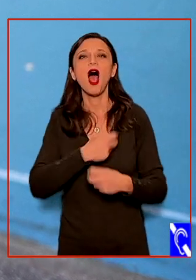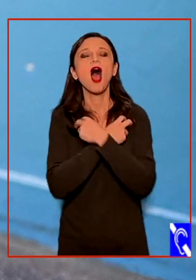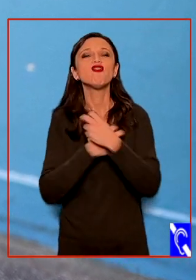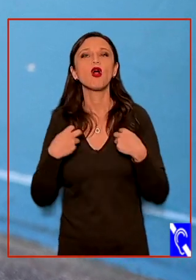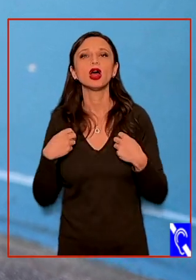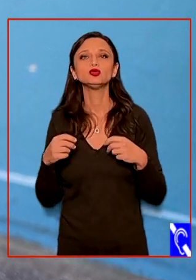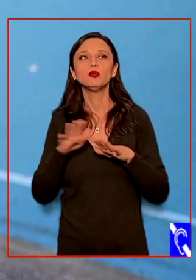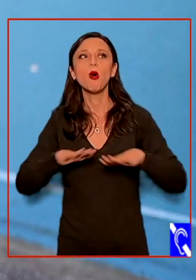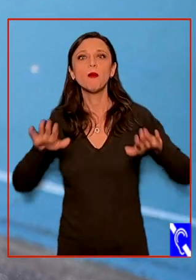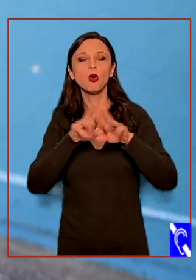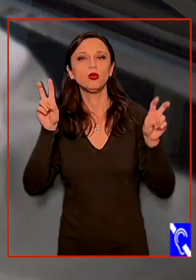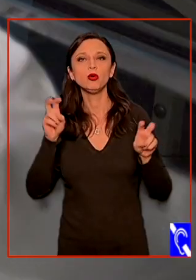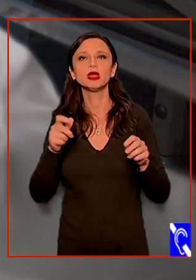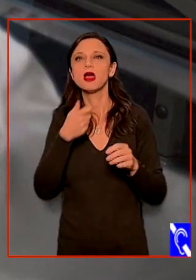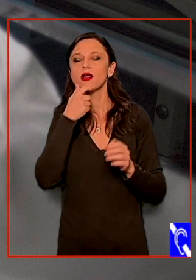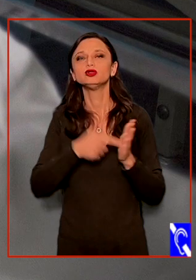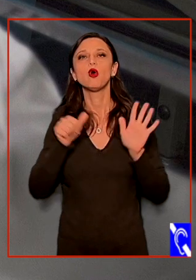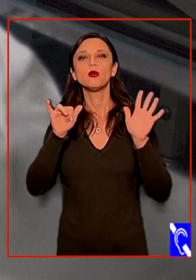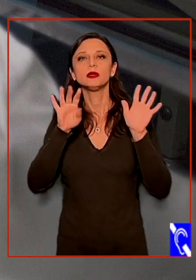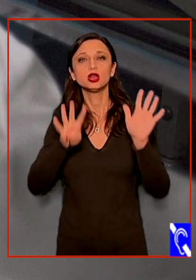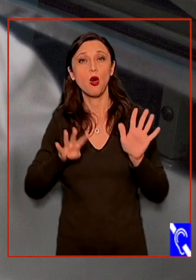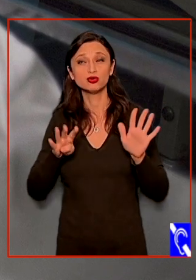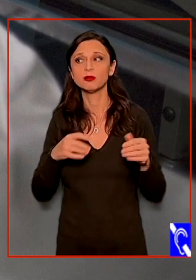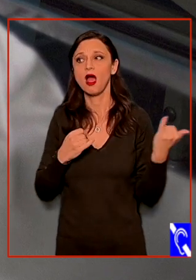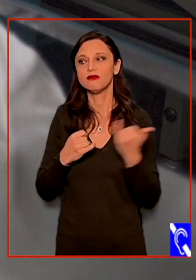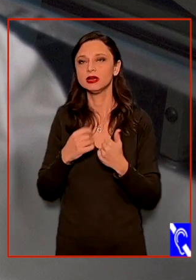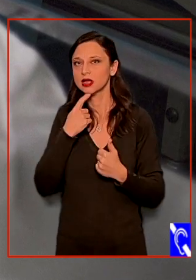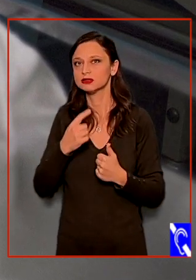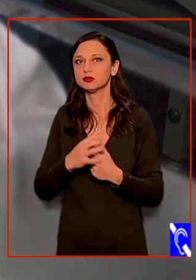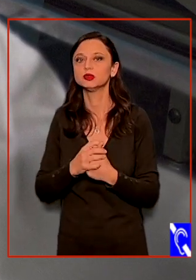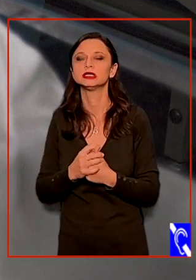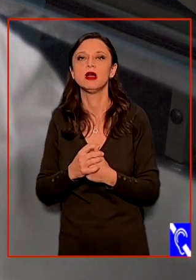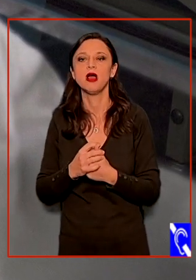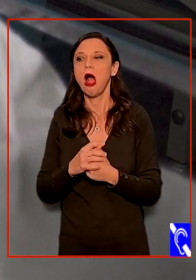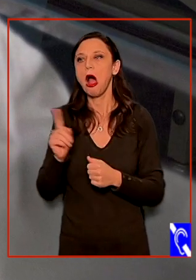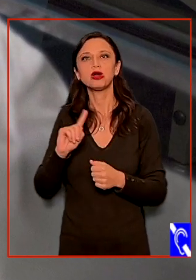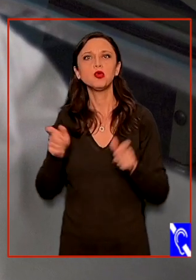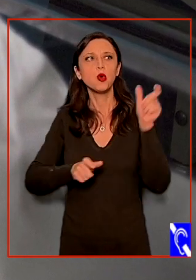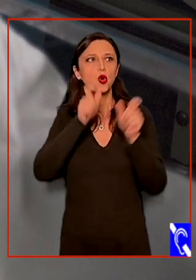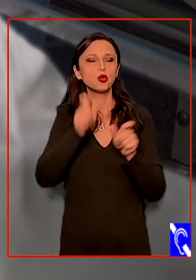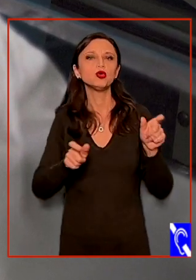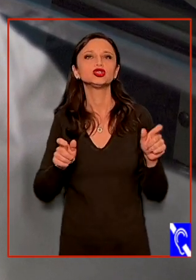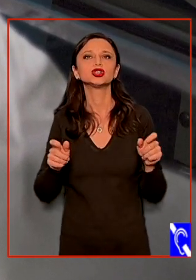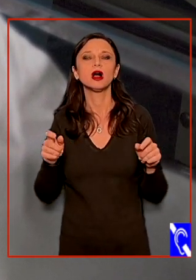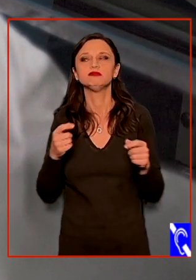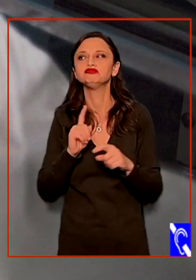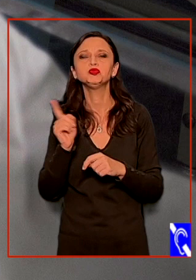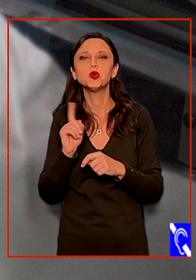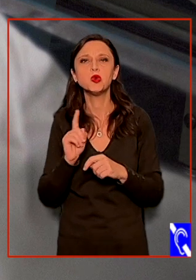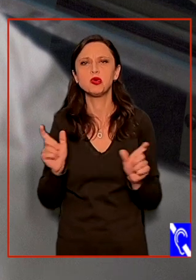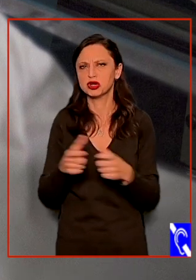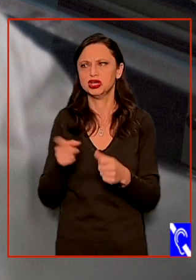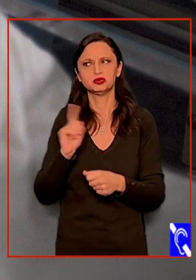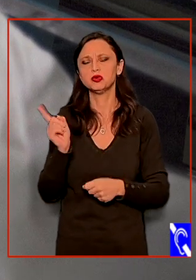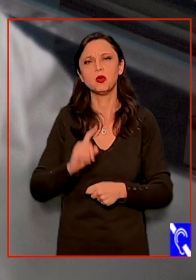am scos noi oamenii din cuști și spune, nu mai era nimic, oamenii nu mai erau în cuști. Ai aici, nu, parchet, poliție,